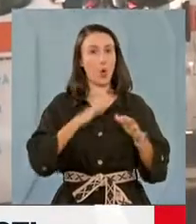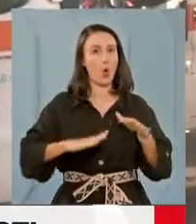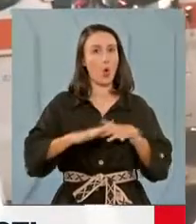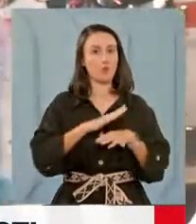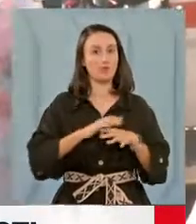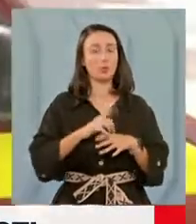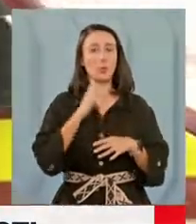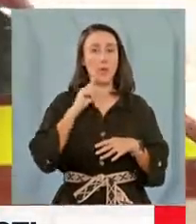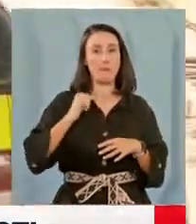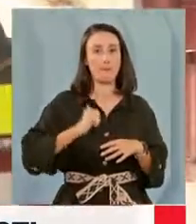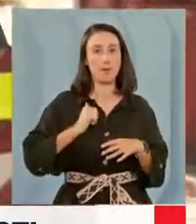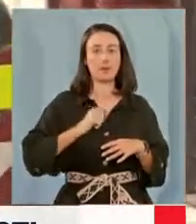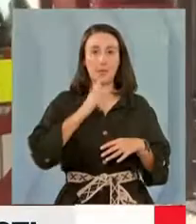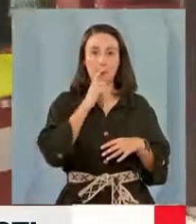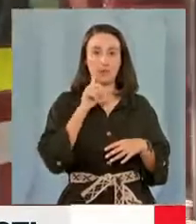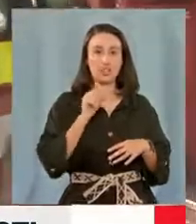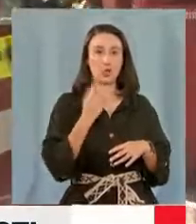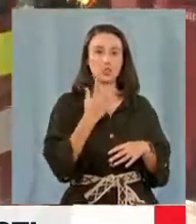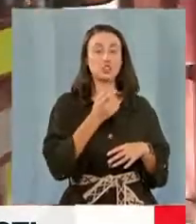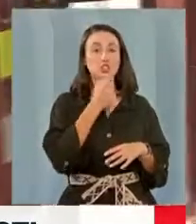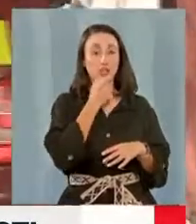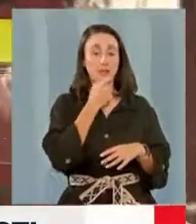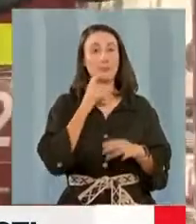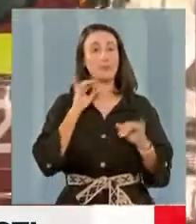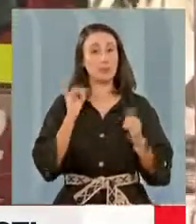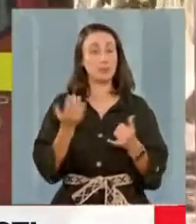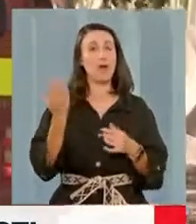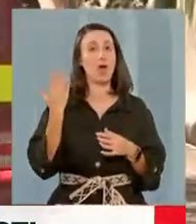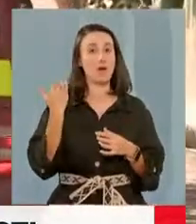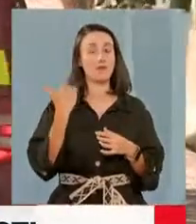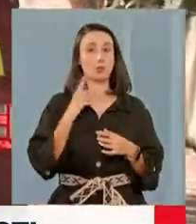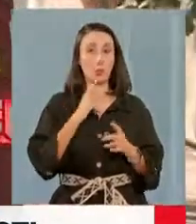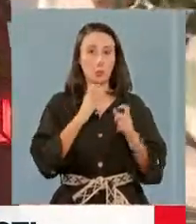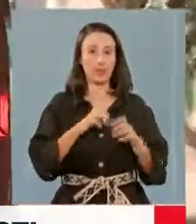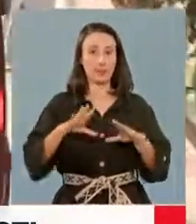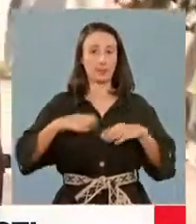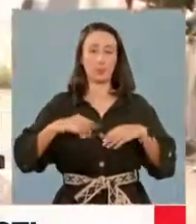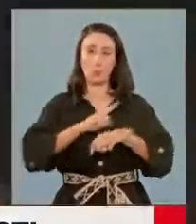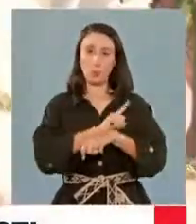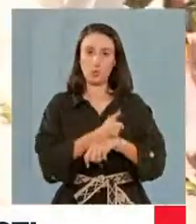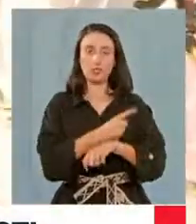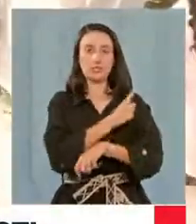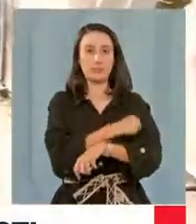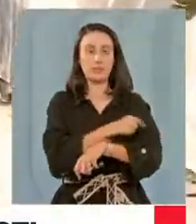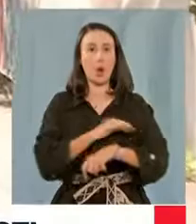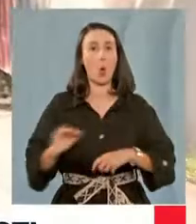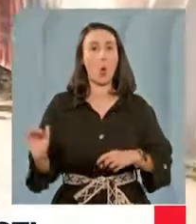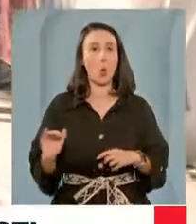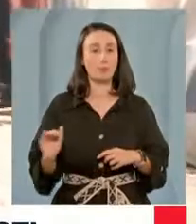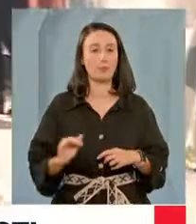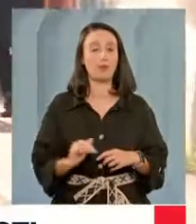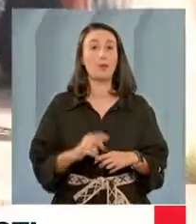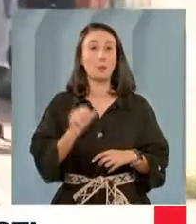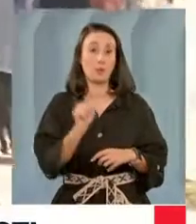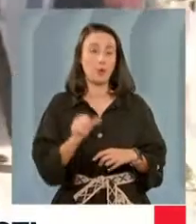un agent de pază și un bărbat în vârstă de 25 de ani. Incidentul s-a petrecut în unitatea de primiri urgențe a Spitalului de Pediatrie din